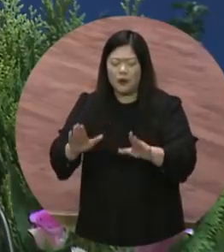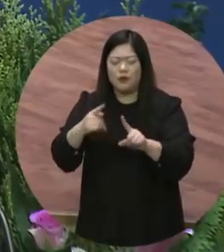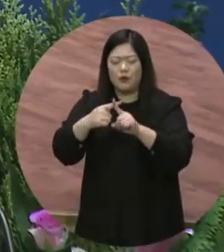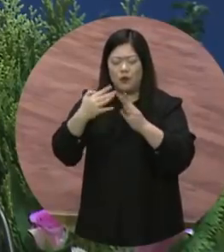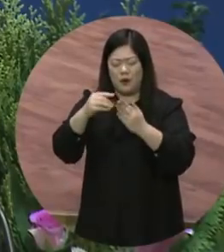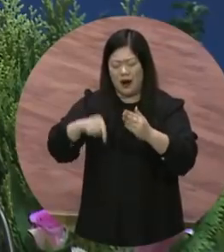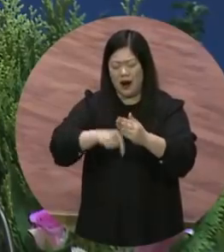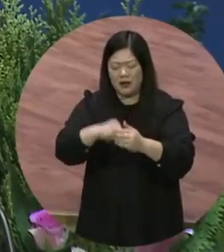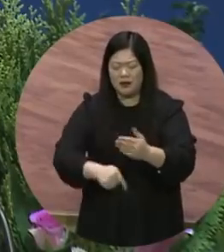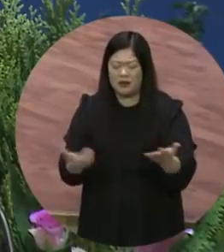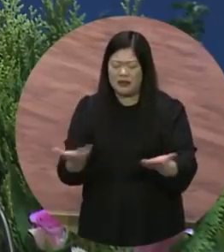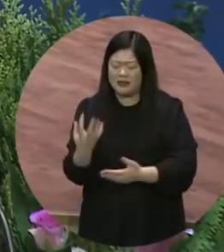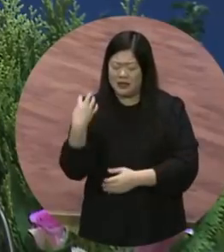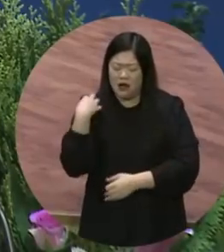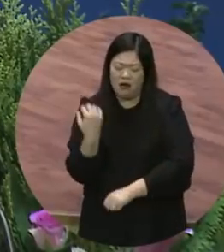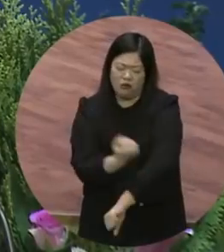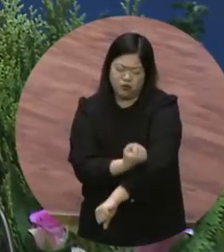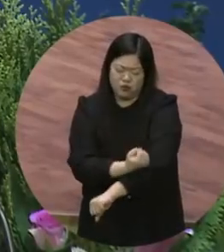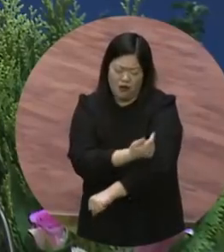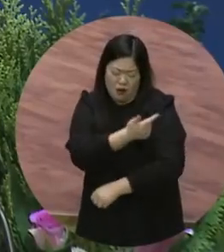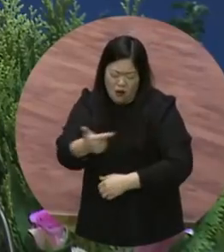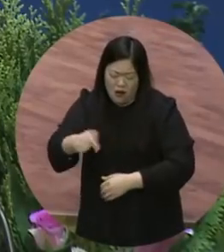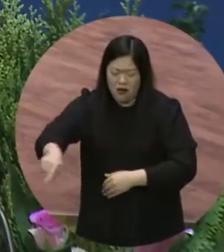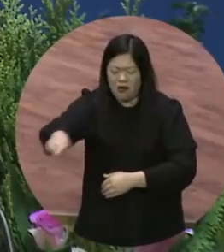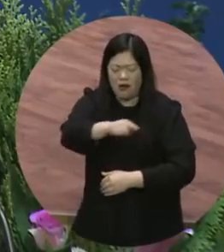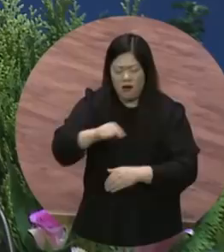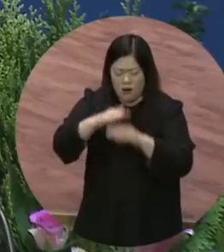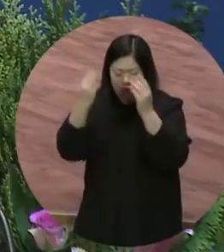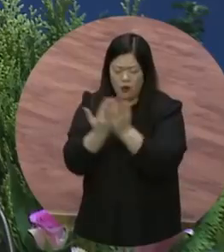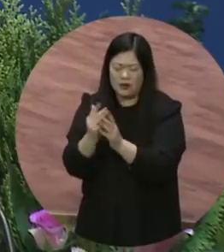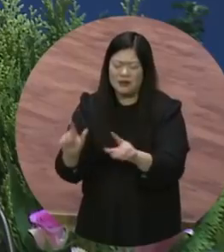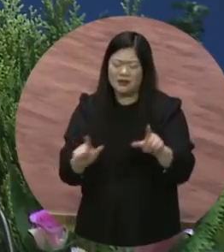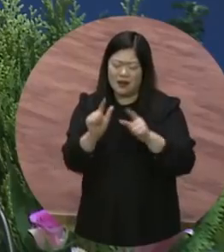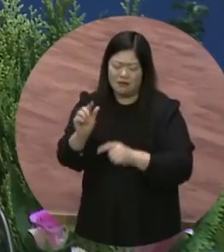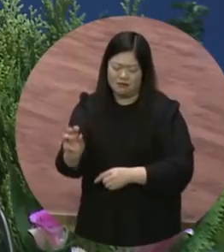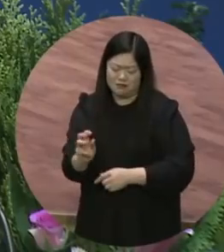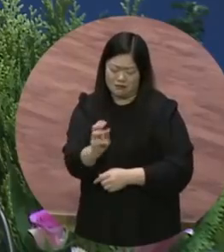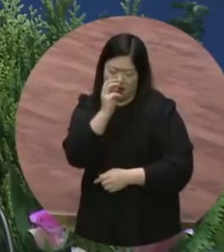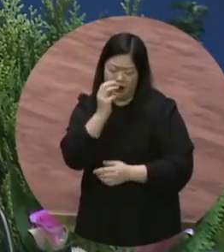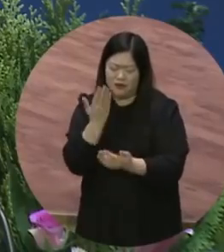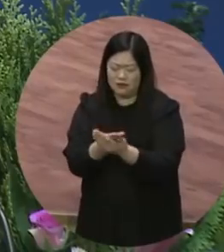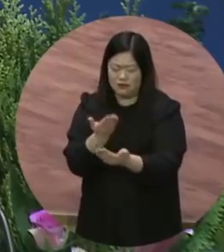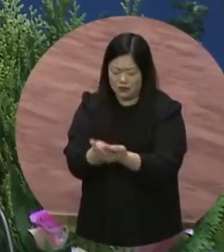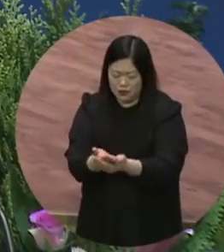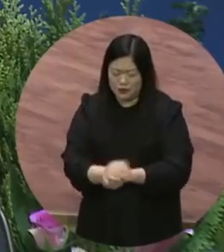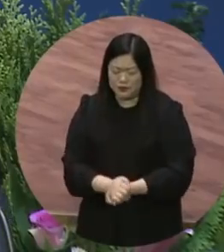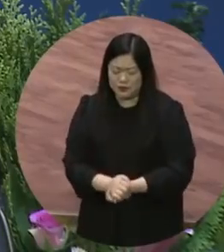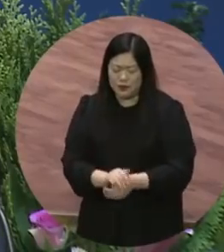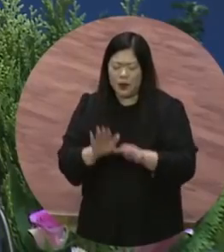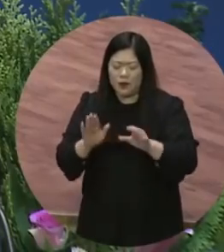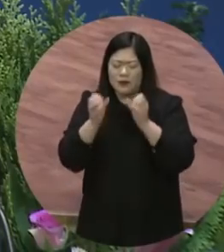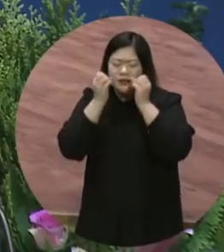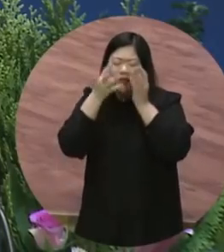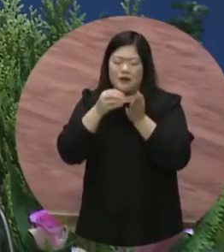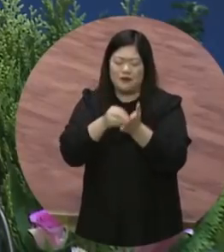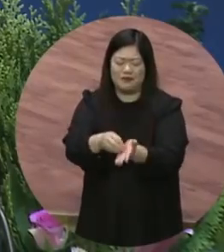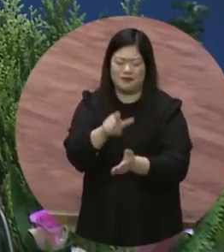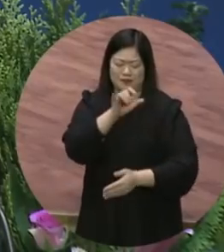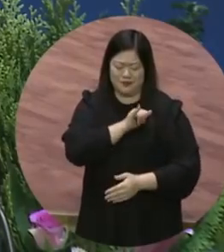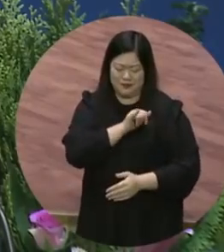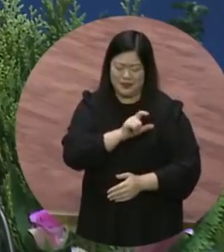수고하는 모든 청지기들 직분이 평생 인생 작품이 되게 하여 주옵소서. 오늘 또 새 생명 권위심을